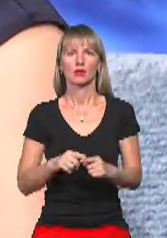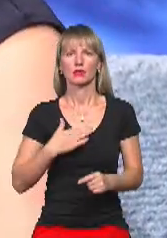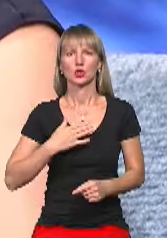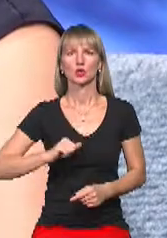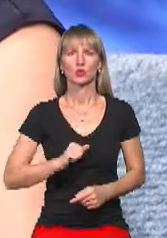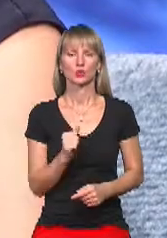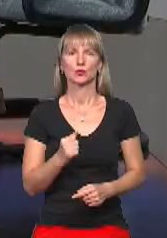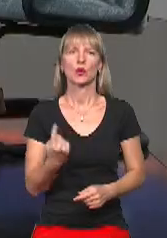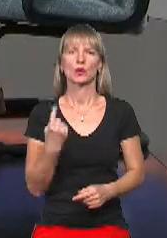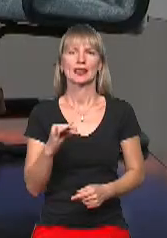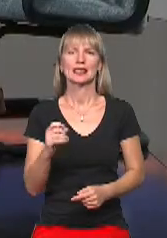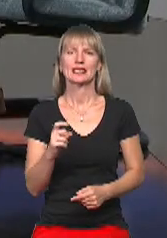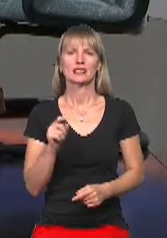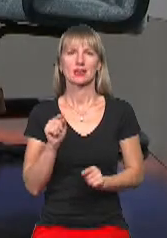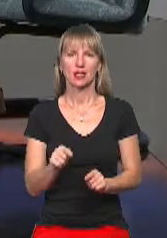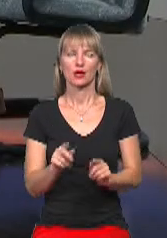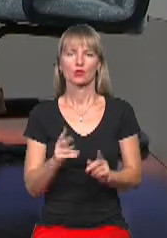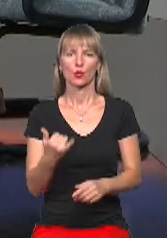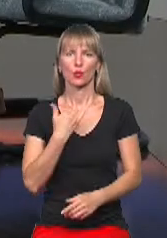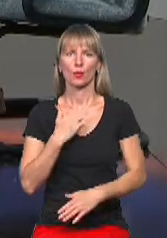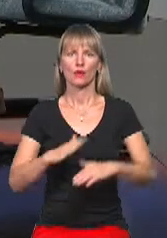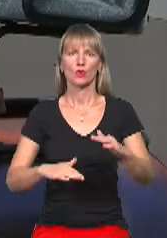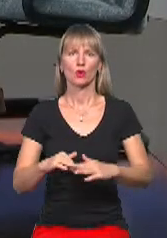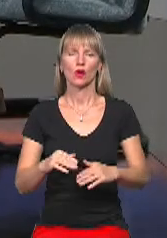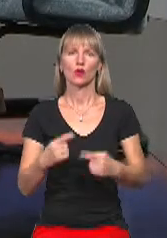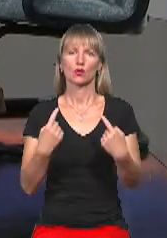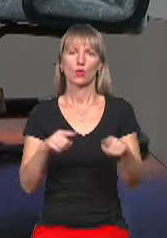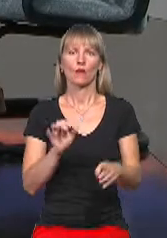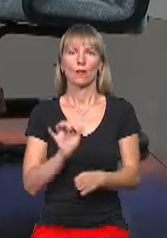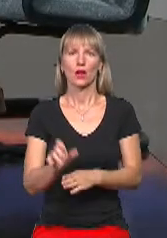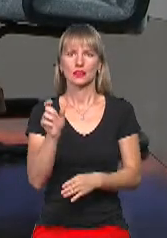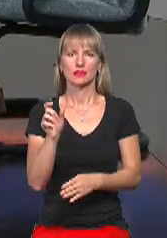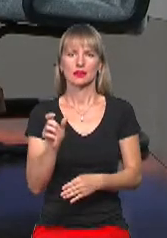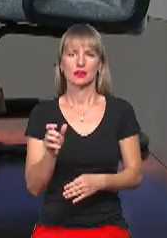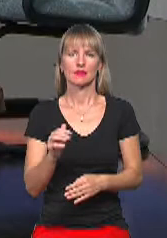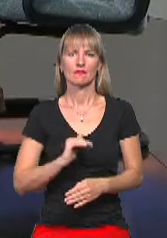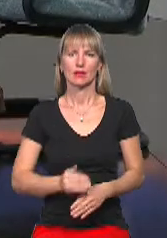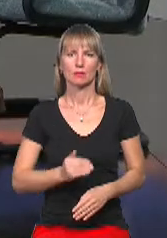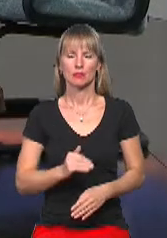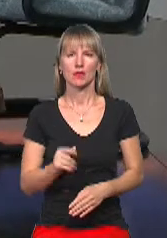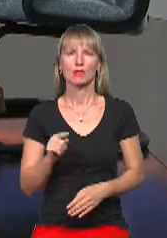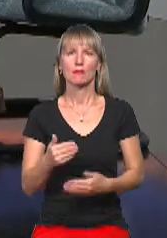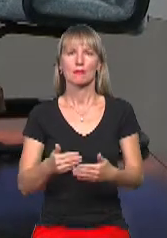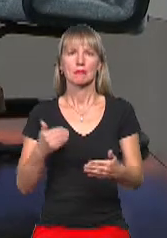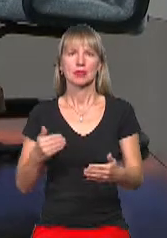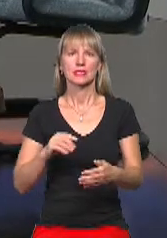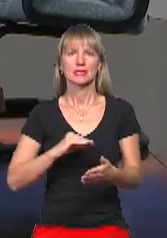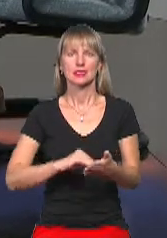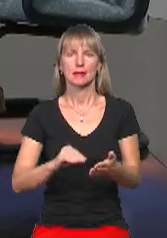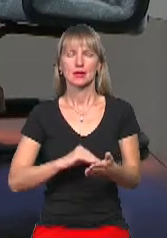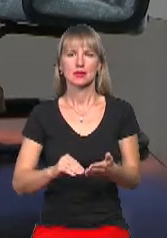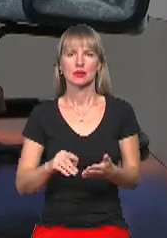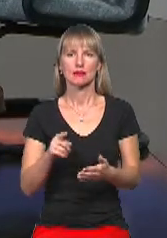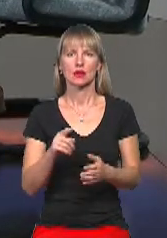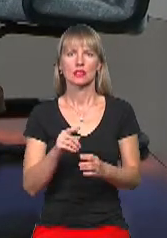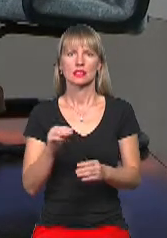друзья. Это які одни из тех, кто вот у меня в руках, это до другого производителя. Значит, це те, що ми перед програмою записали якраз, ви